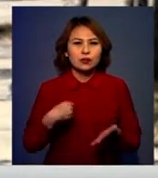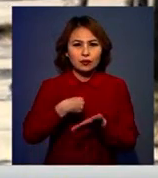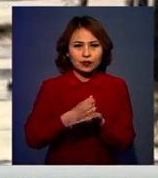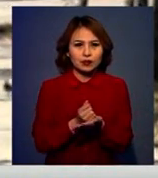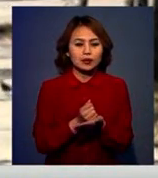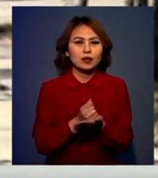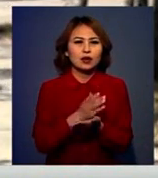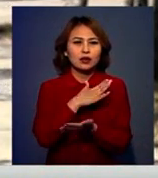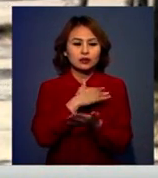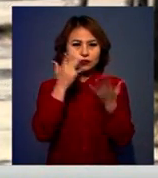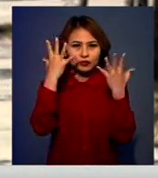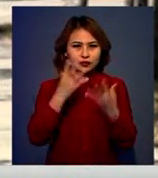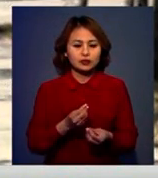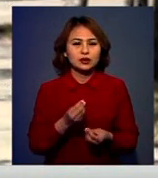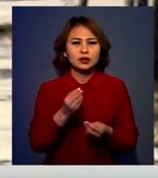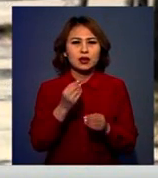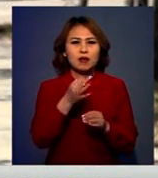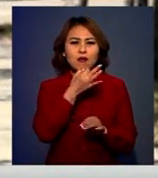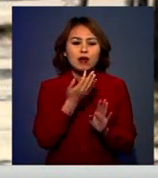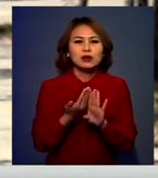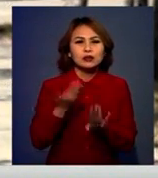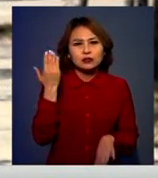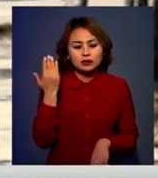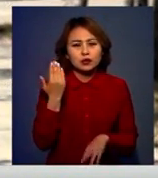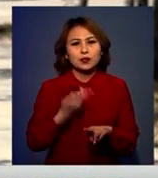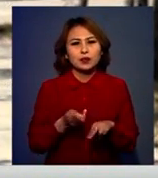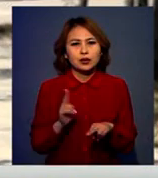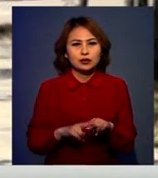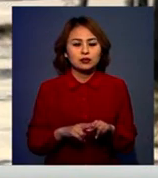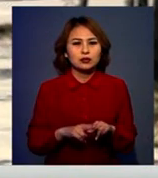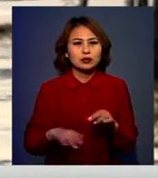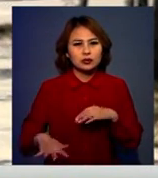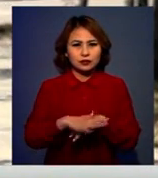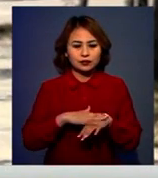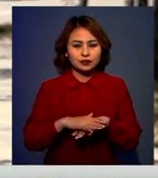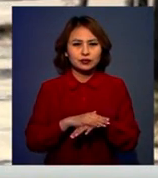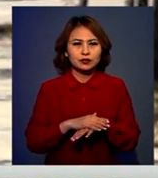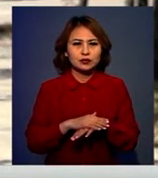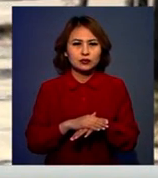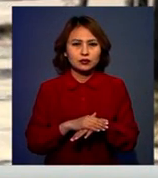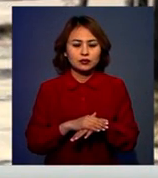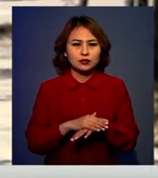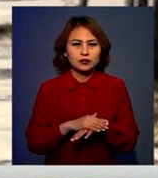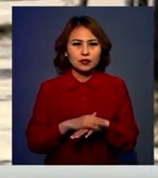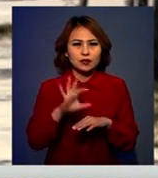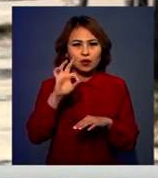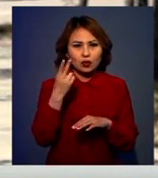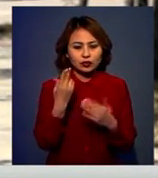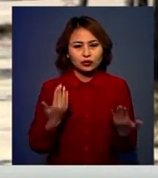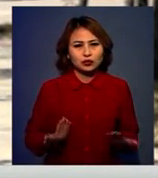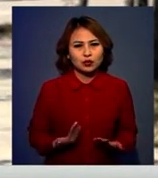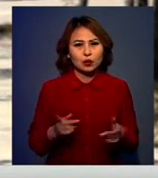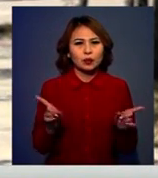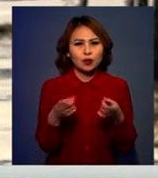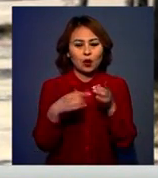тұрақтылығы, бүгінгі таңда осы кезектен тыс сайлау осы бізге халықтың тыныштығын және де әлеуметтік жағдайын жақсартады